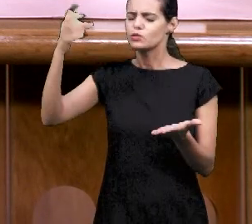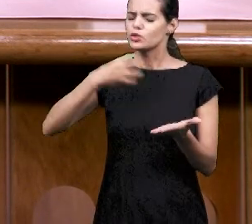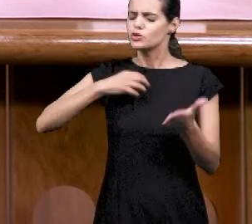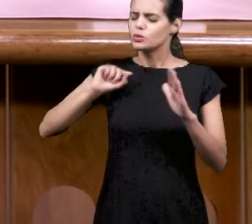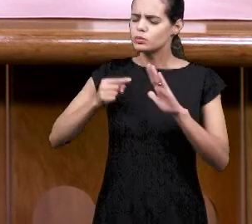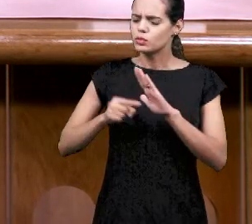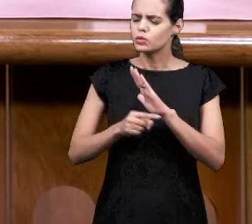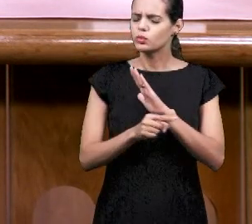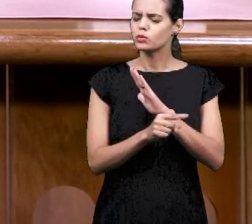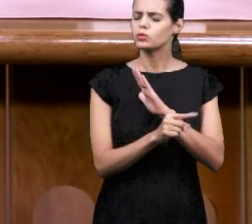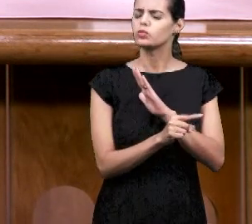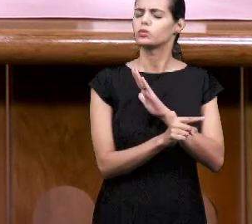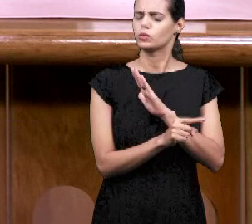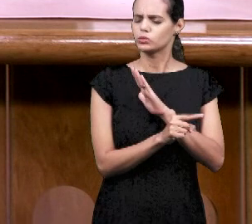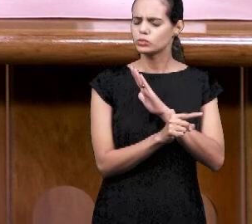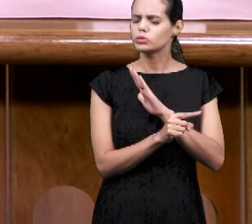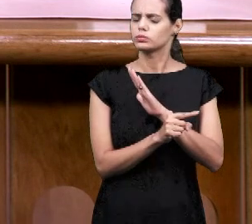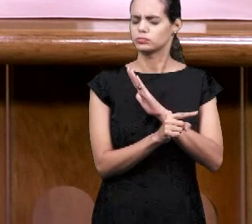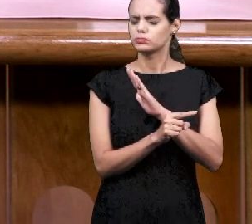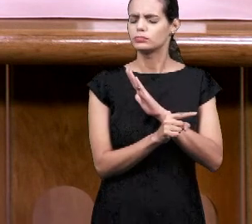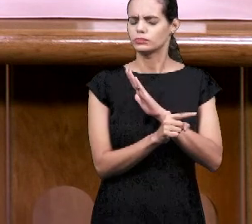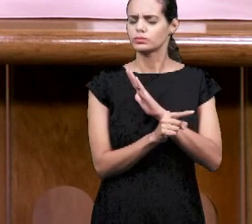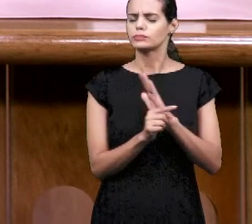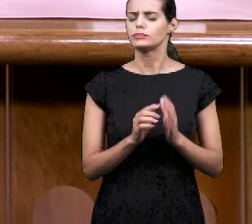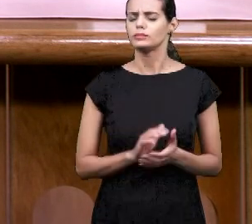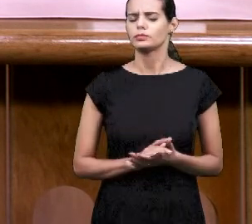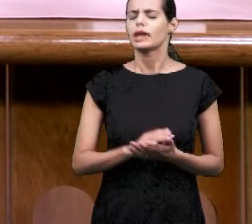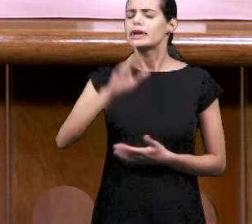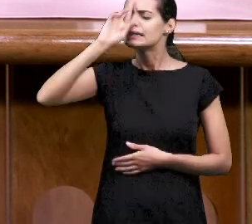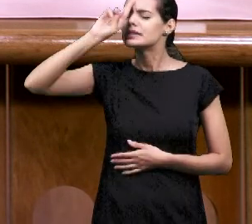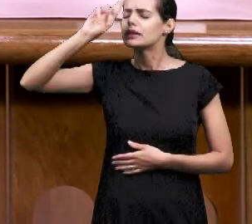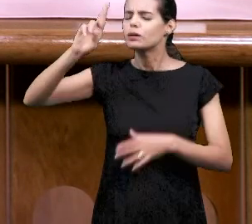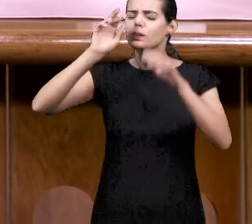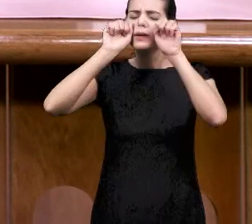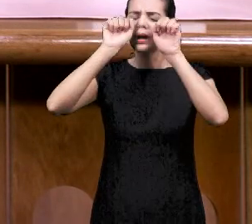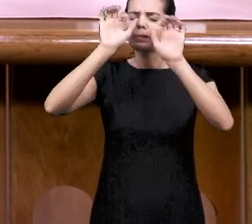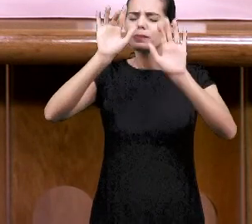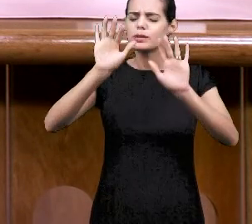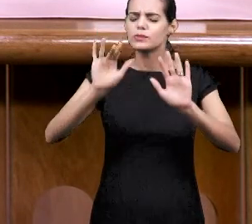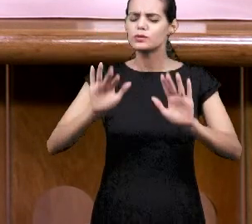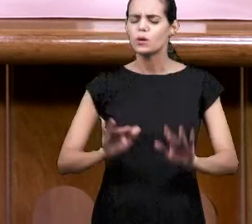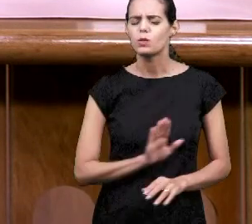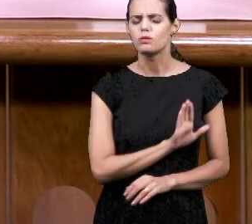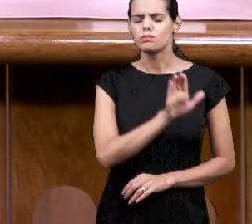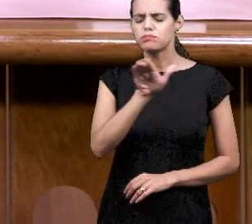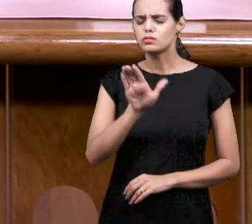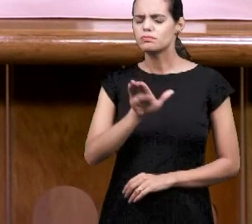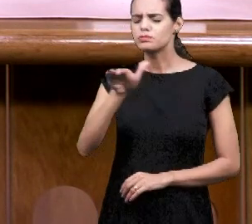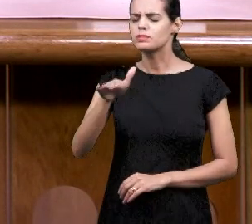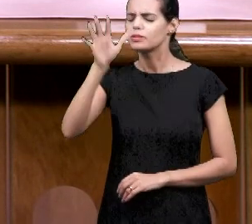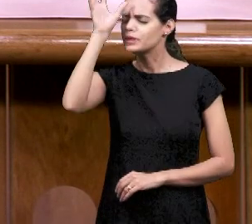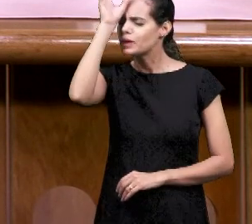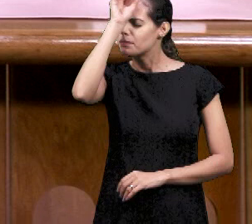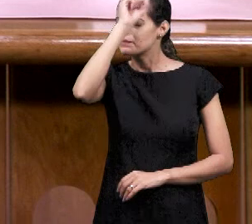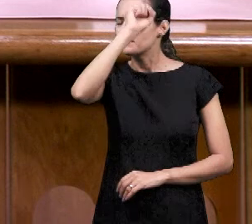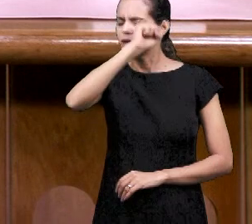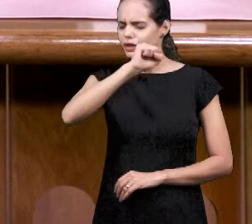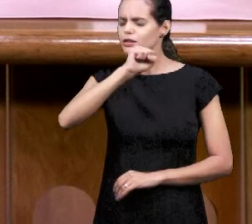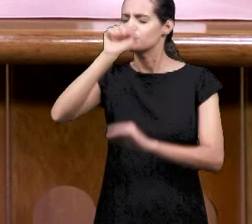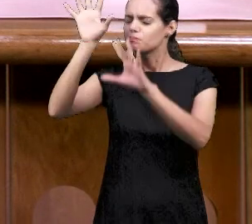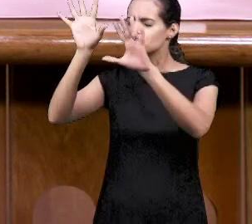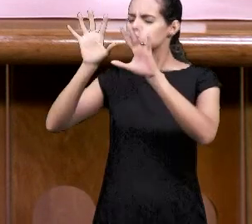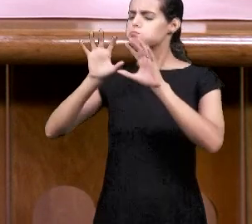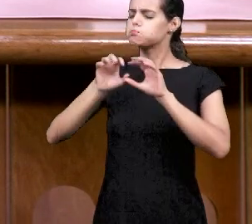enfants intermédiaires et adolescents, ceux qui sont en train d'entrer dans les classes des enfants, la classe intermédiaire, la